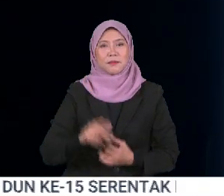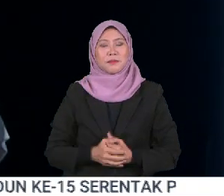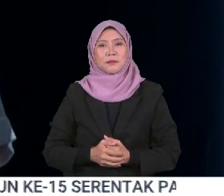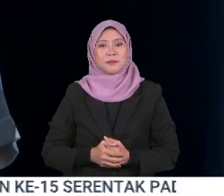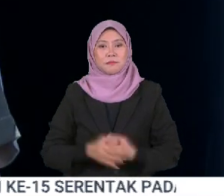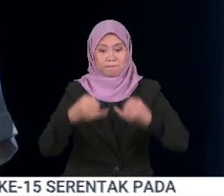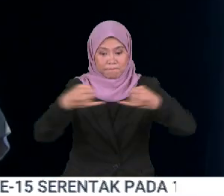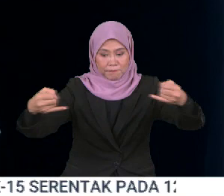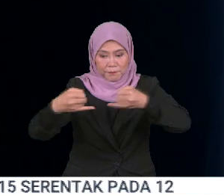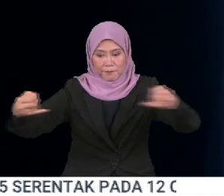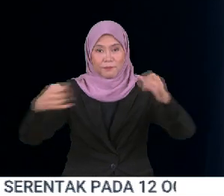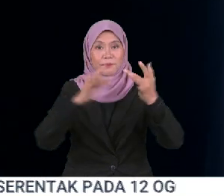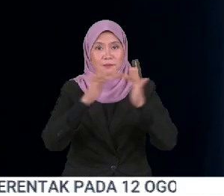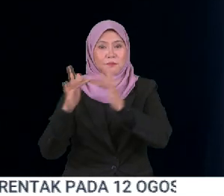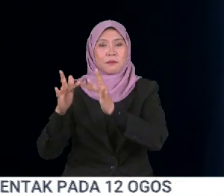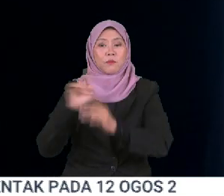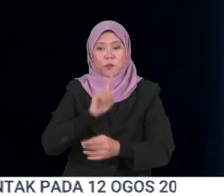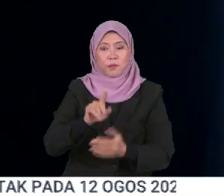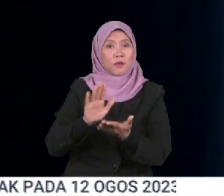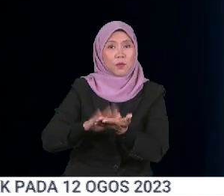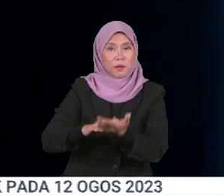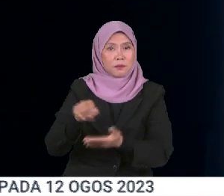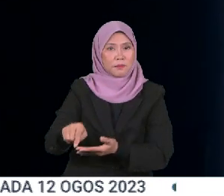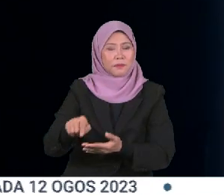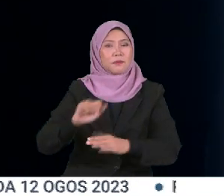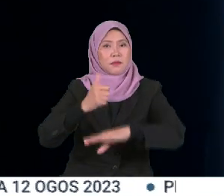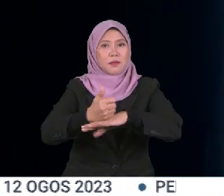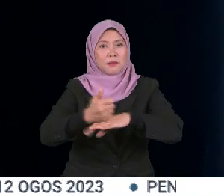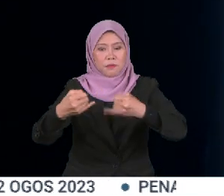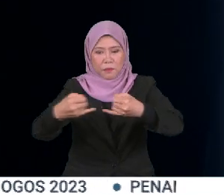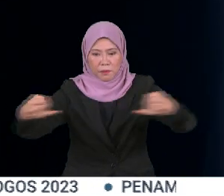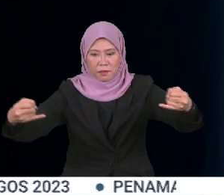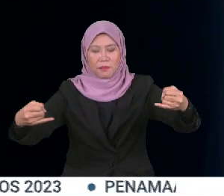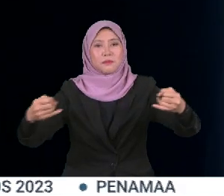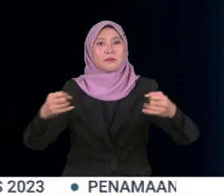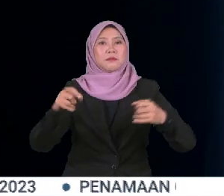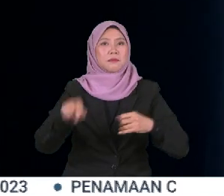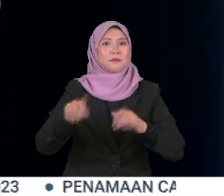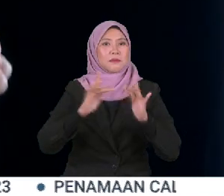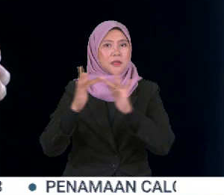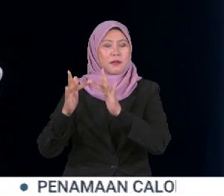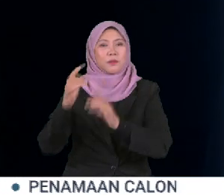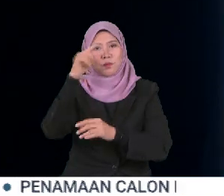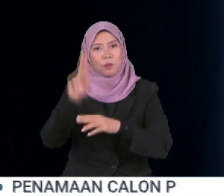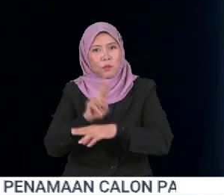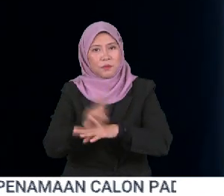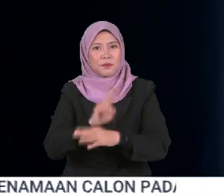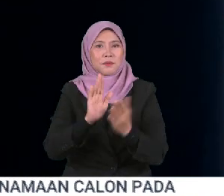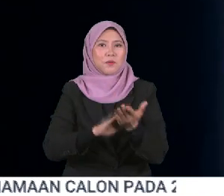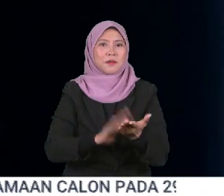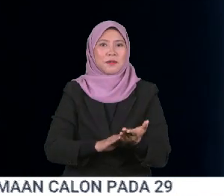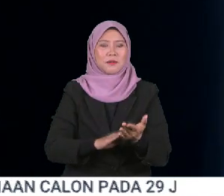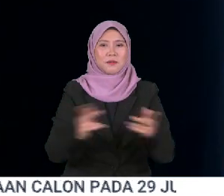ini menjadi hub bagi fiber optik broadband ini untuk kegunaan sekolah,